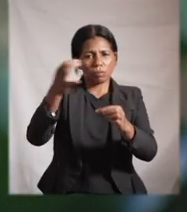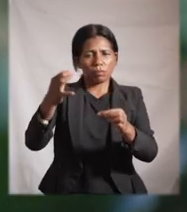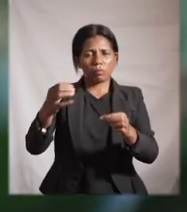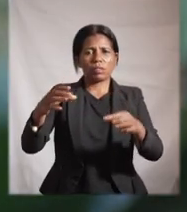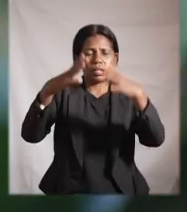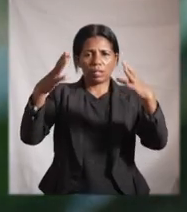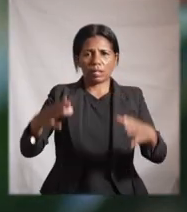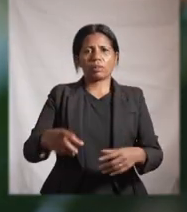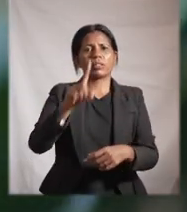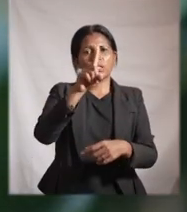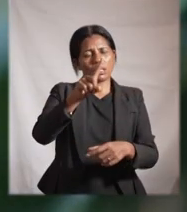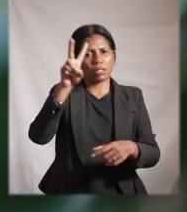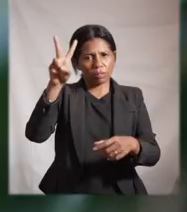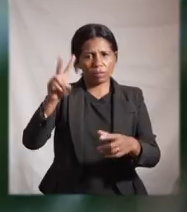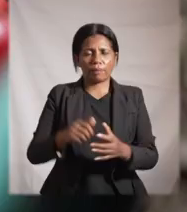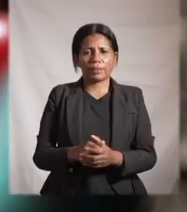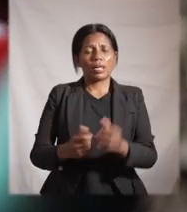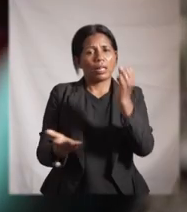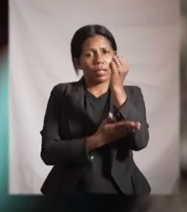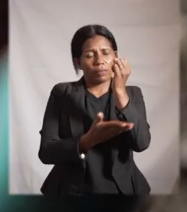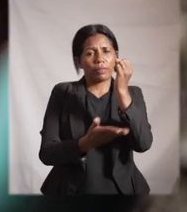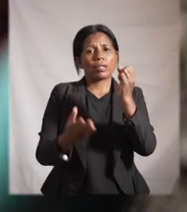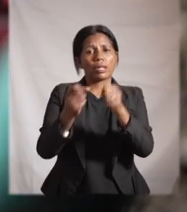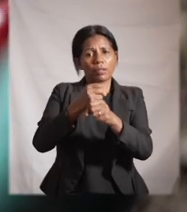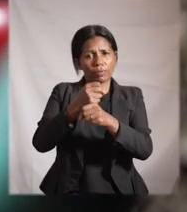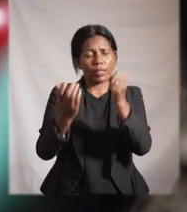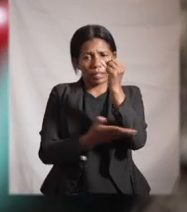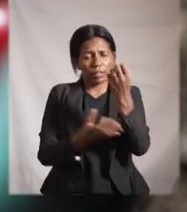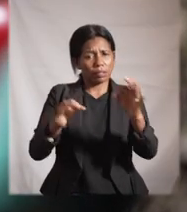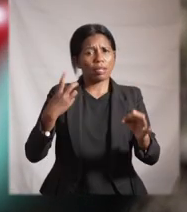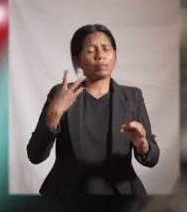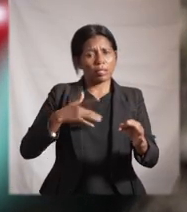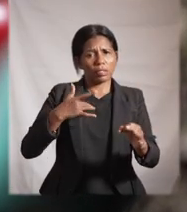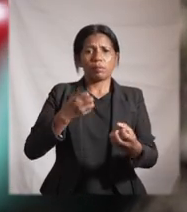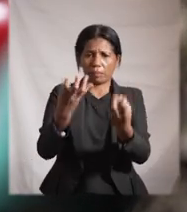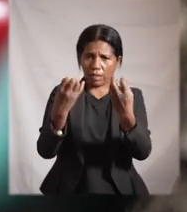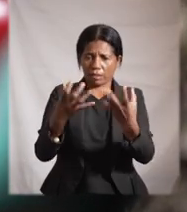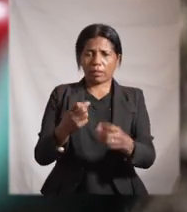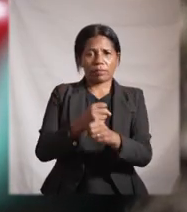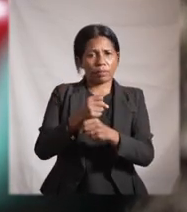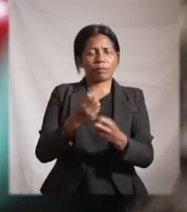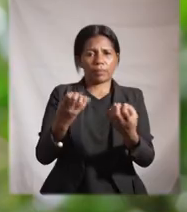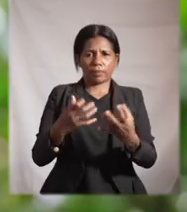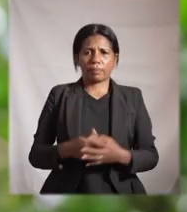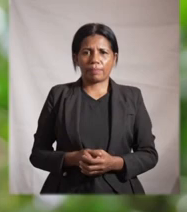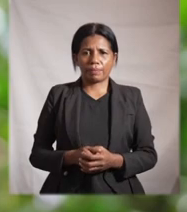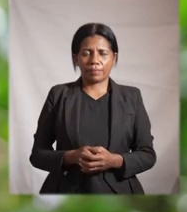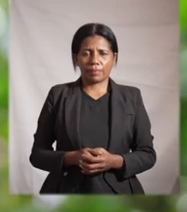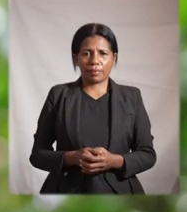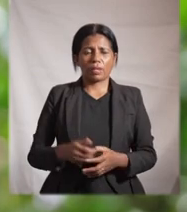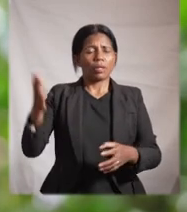karon ida karua an kafe tesi fali ne ami sente ansa barak ituan.